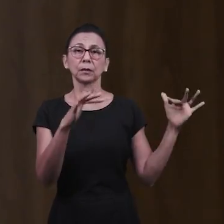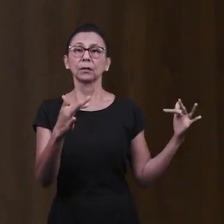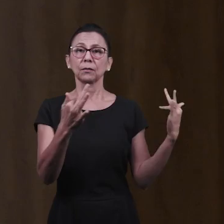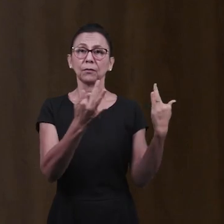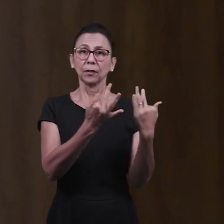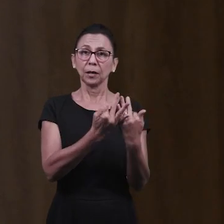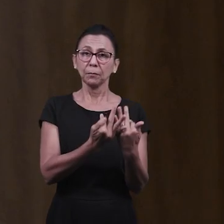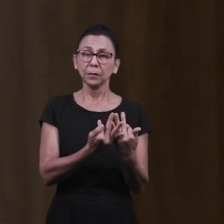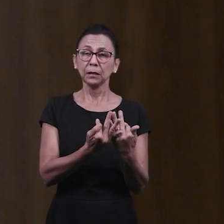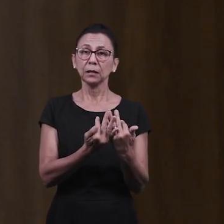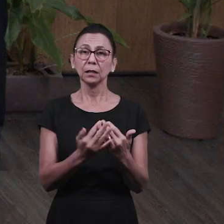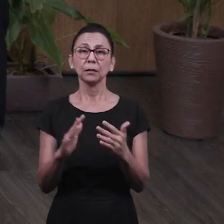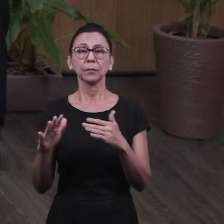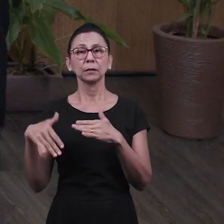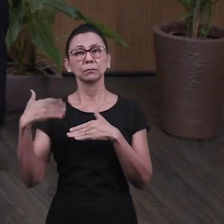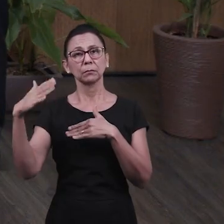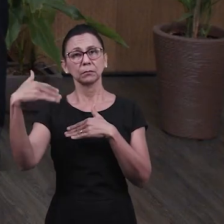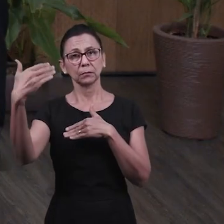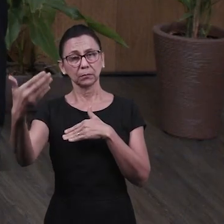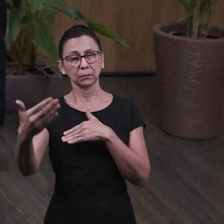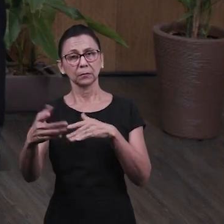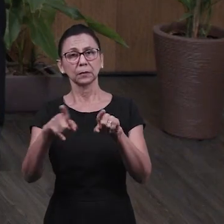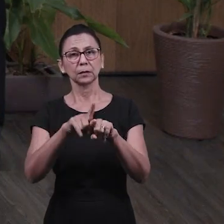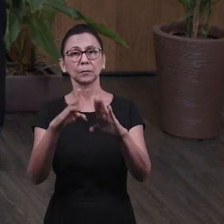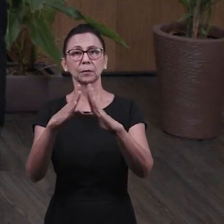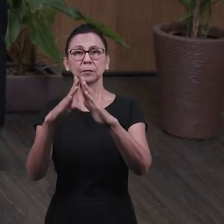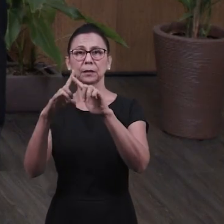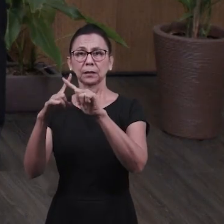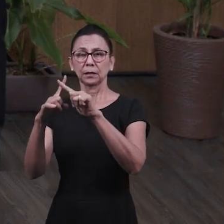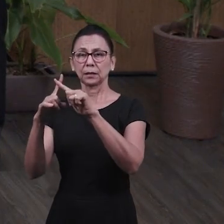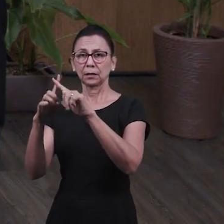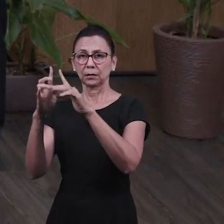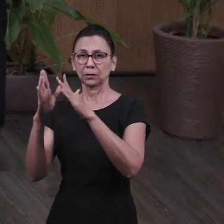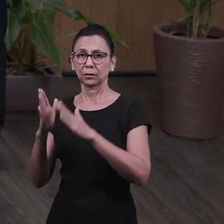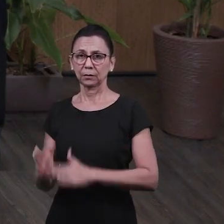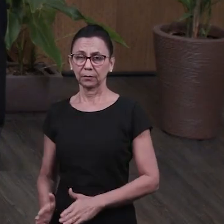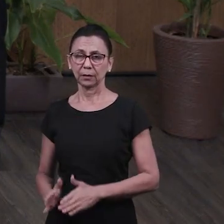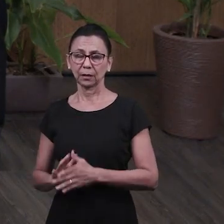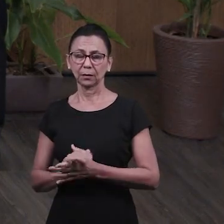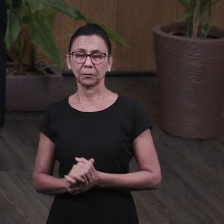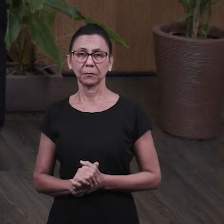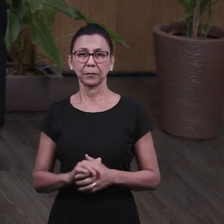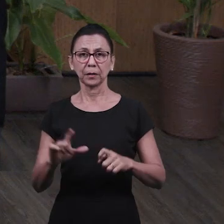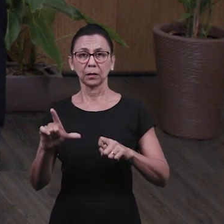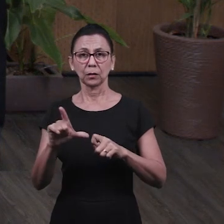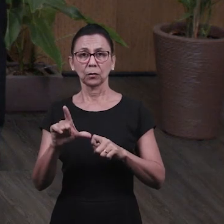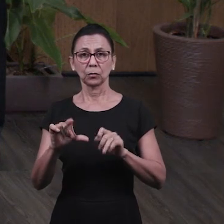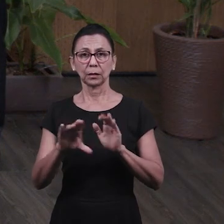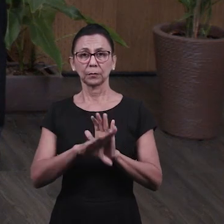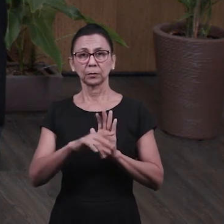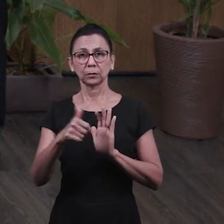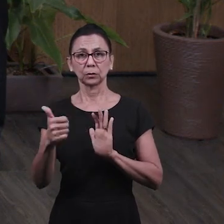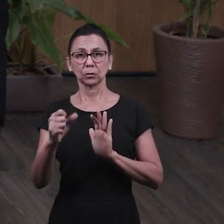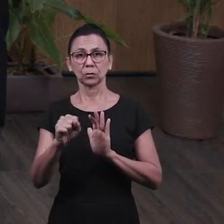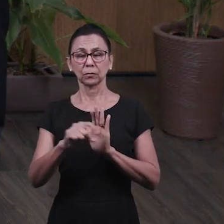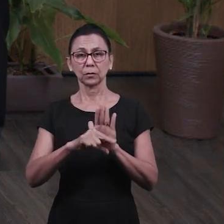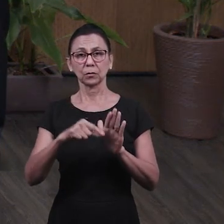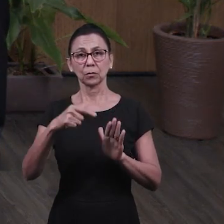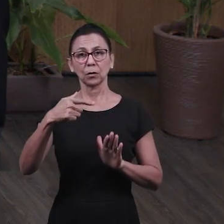certainement de sa famille, de ses connaissances, et pour l'Église le long du temps. Voici le texte Luc 18,